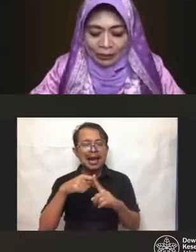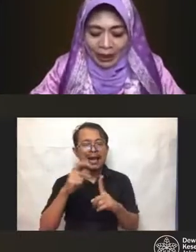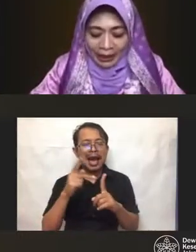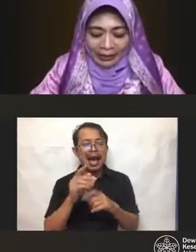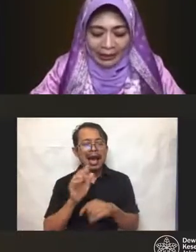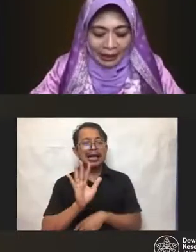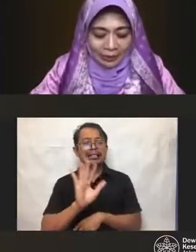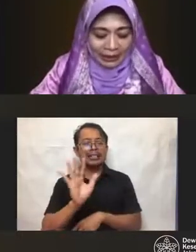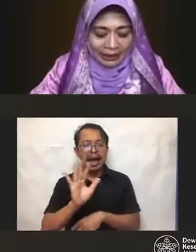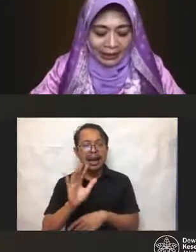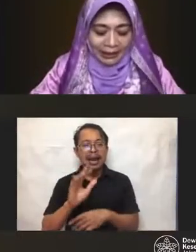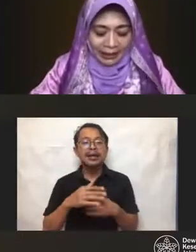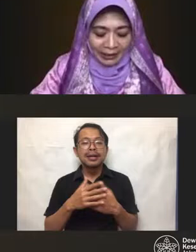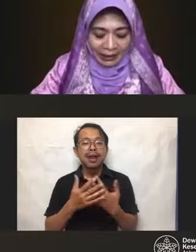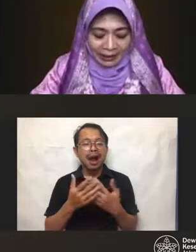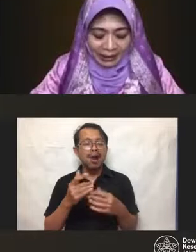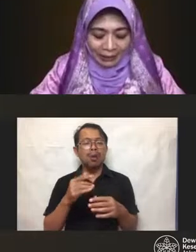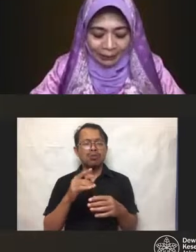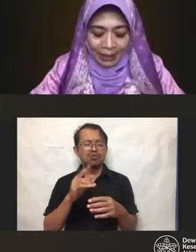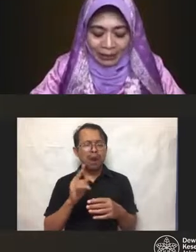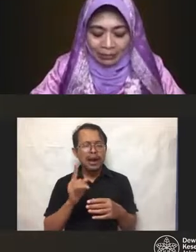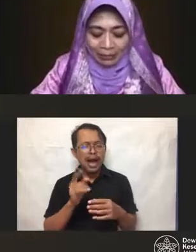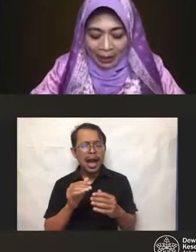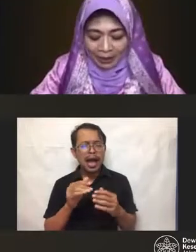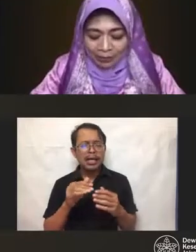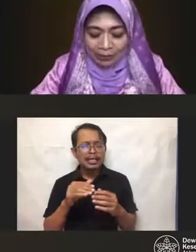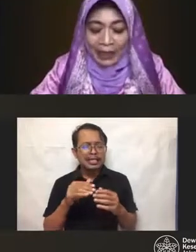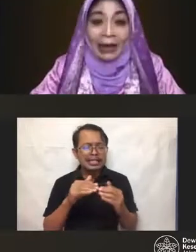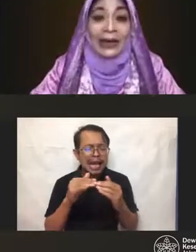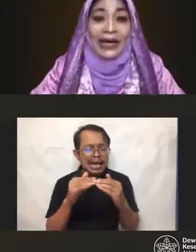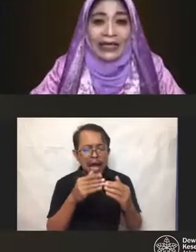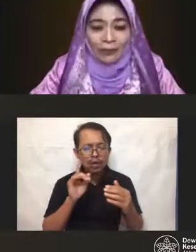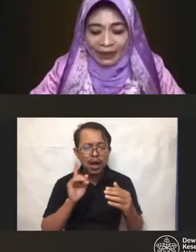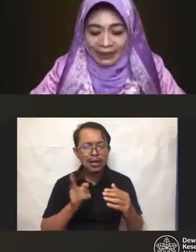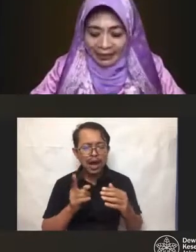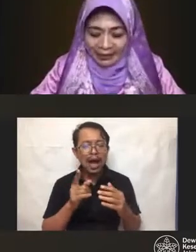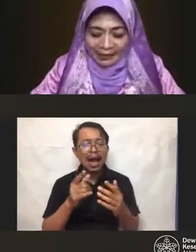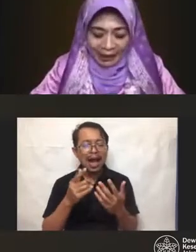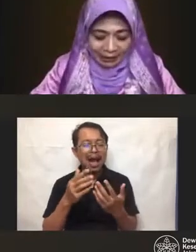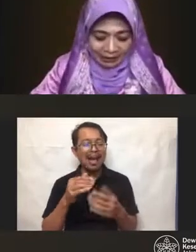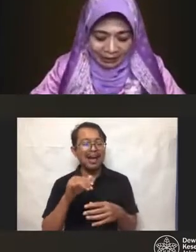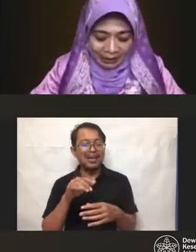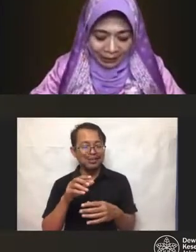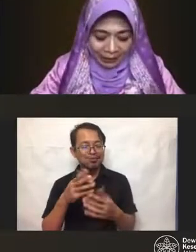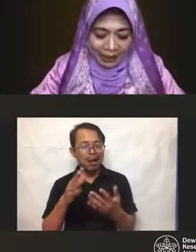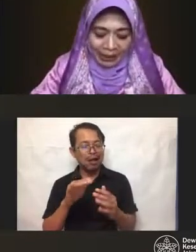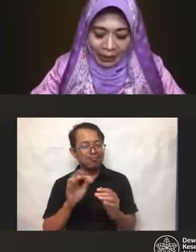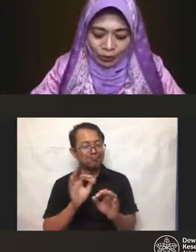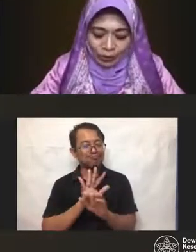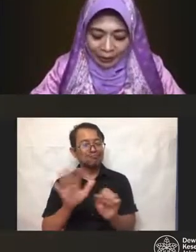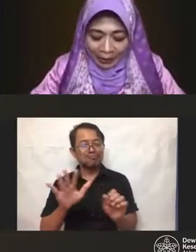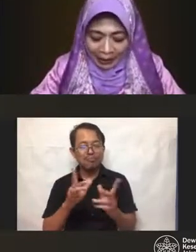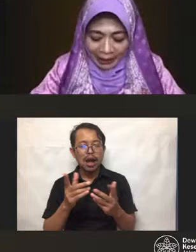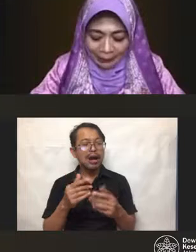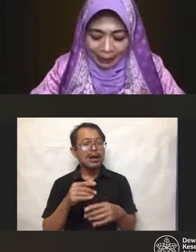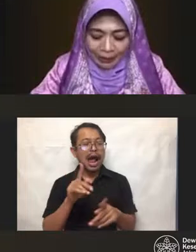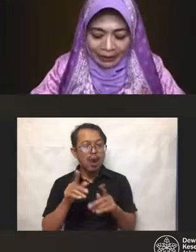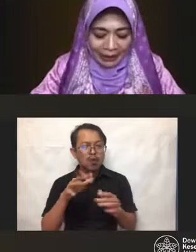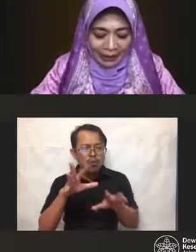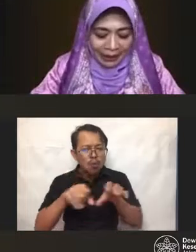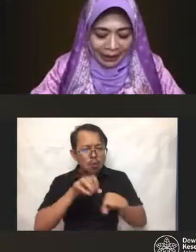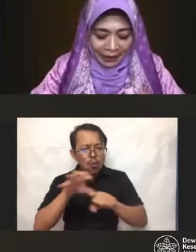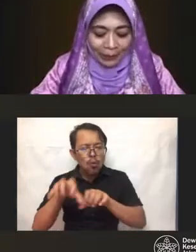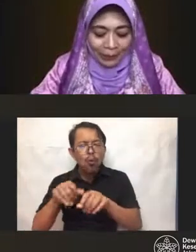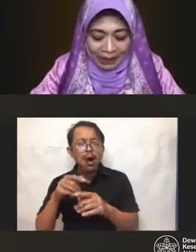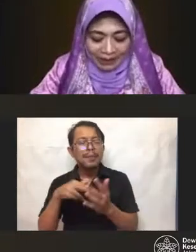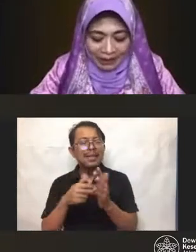Jangan menggunakannya di luar standar yang digariskan. Sebab hal itu bermakna mengeksploitasi alam semesta. Dengan ungkapan lain, perlu